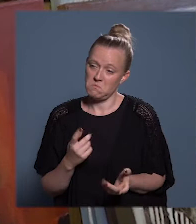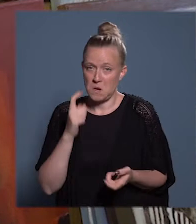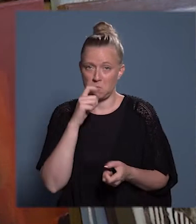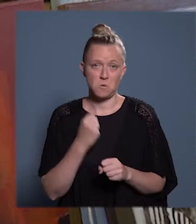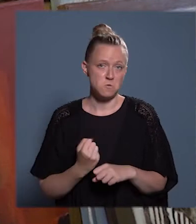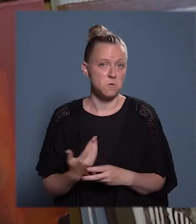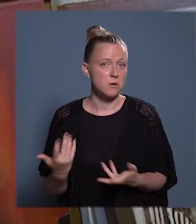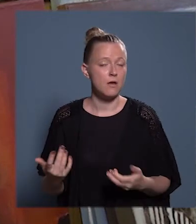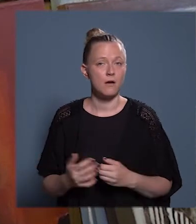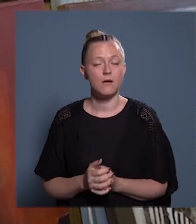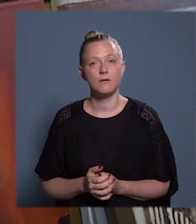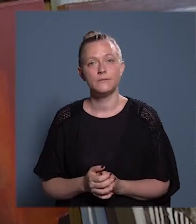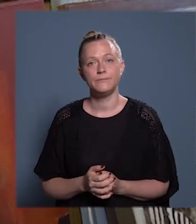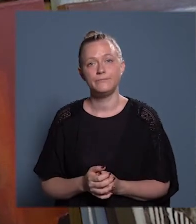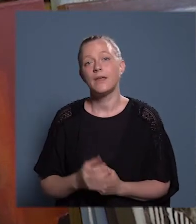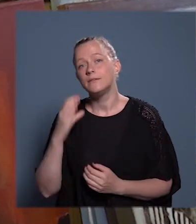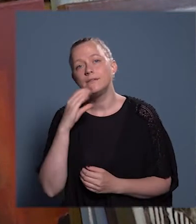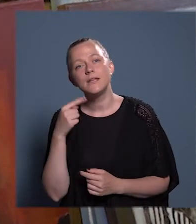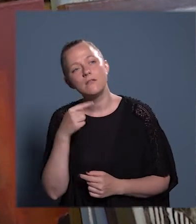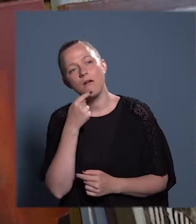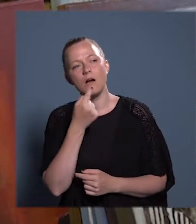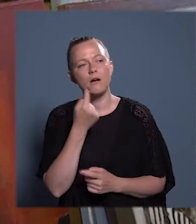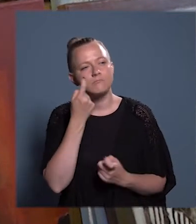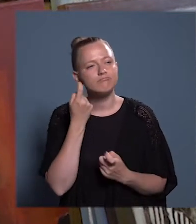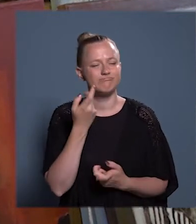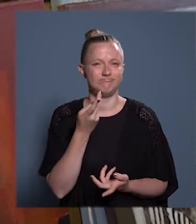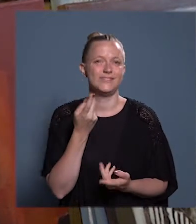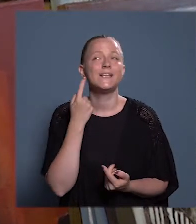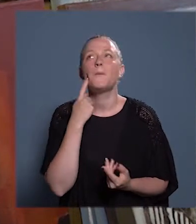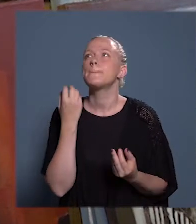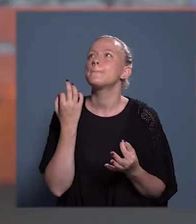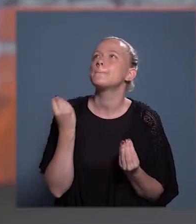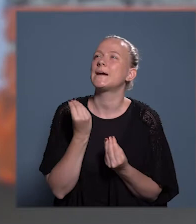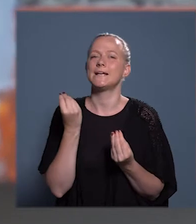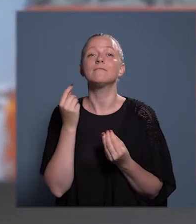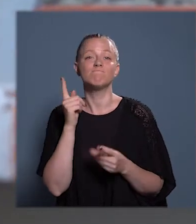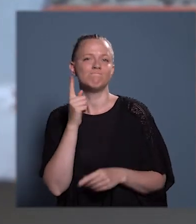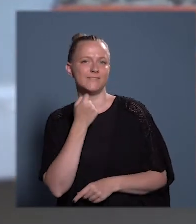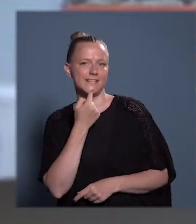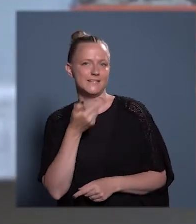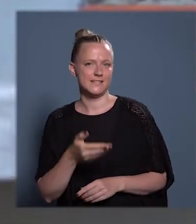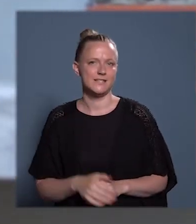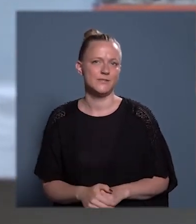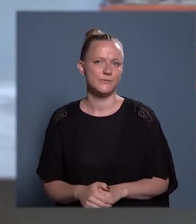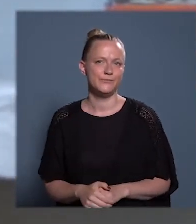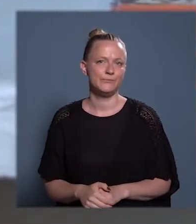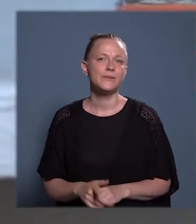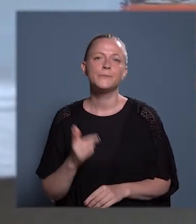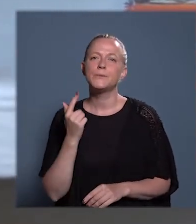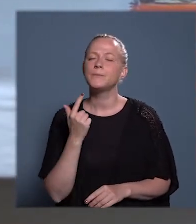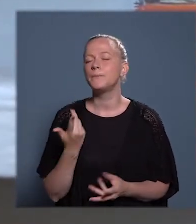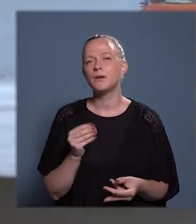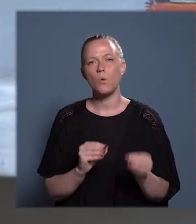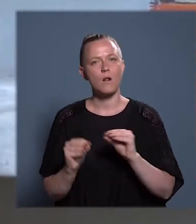hogyha egy néző azt gondolja, hogy nem tudja megmondani, miért, de tetszik. Mi az, ami a kollázs